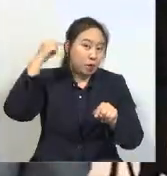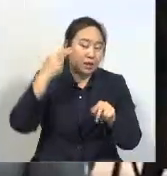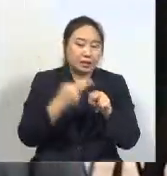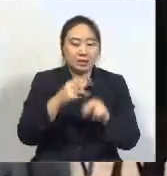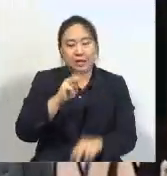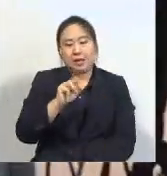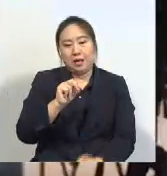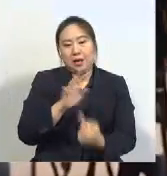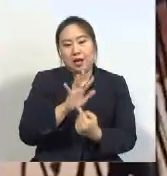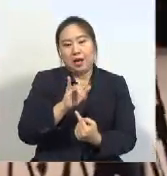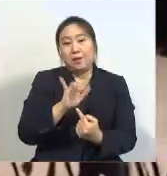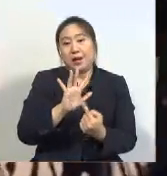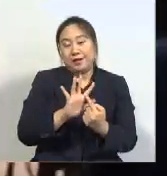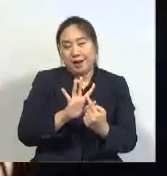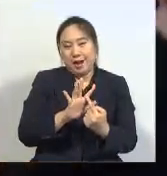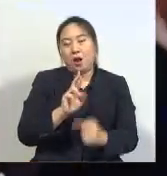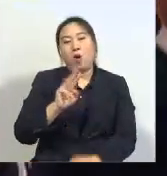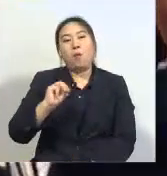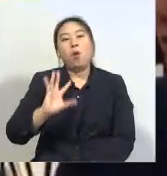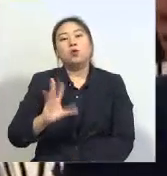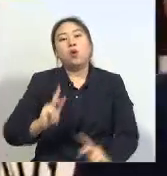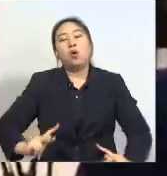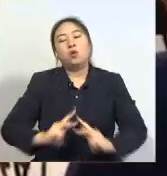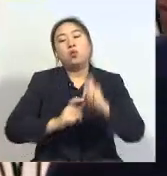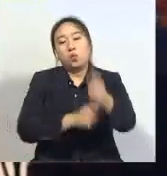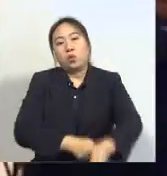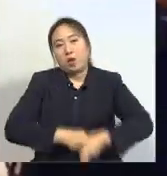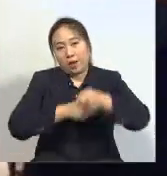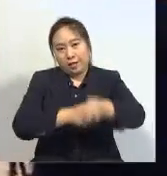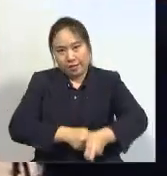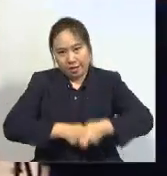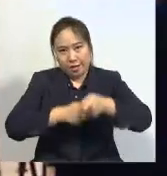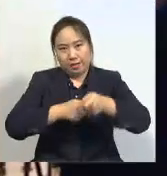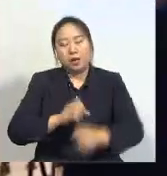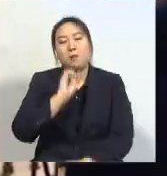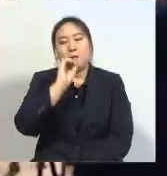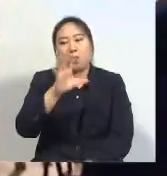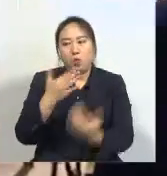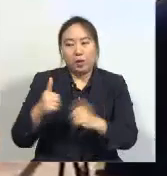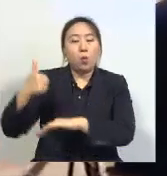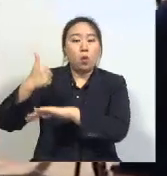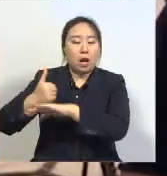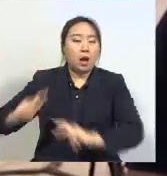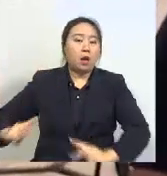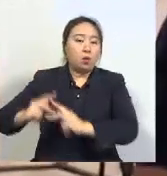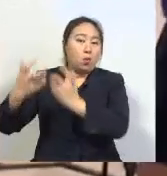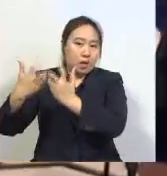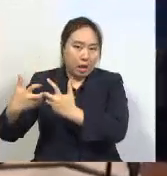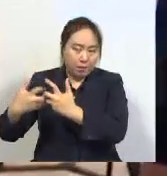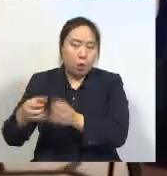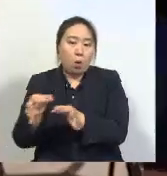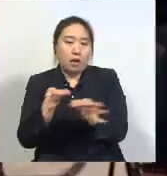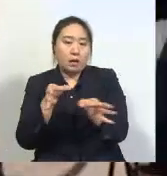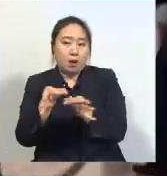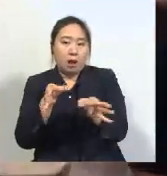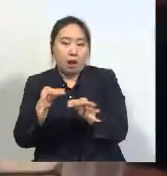มนตรีช่วยว่าการกระทรวงเกษตรและสหกรณ์บอกว่ารัฐมนตรีว่าการกระทรวงอุตสาหกรรมจะต้องชี้แจงต่อสังคม